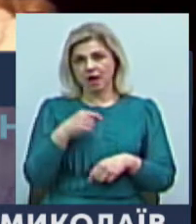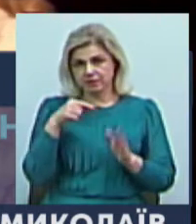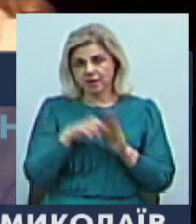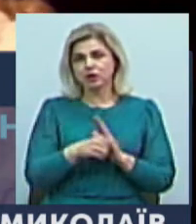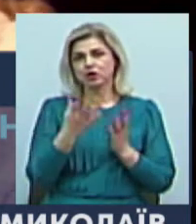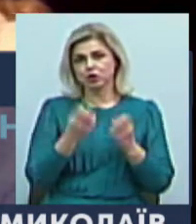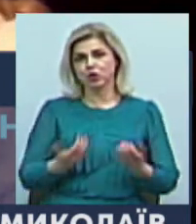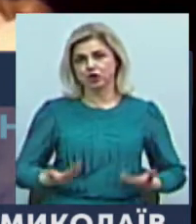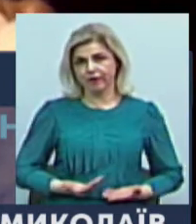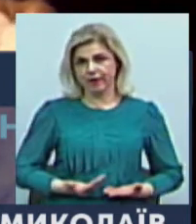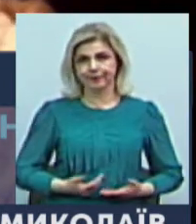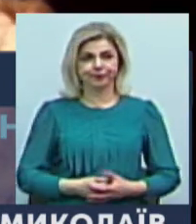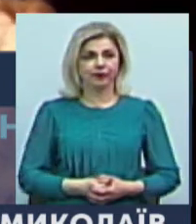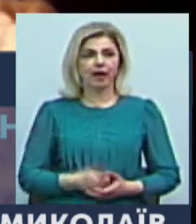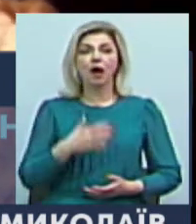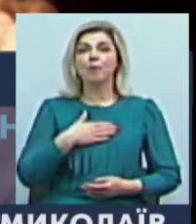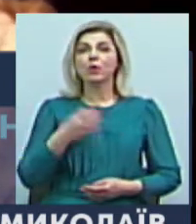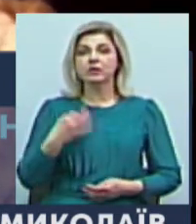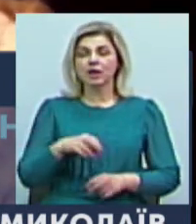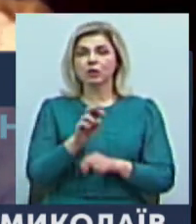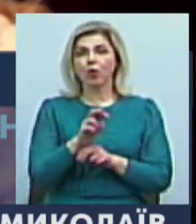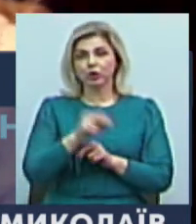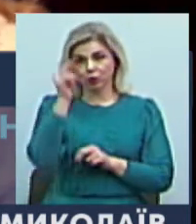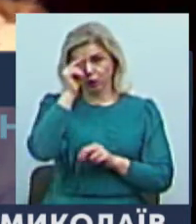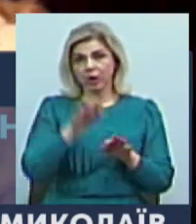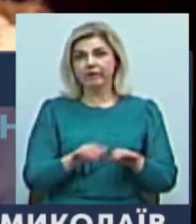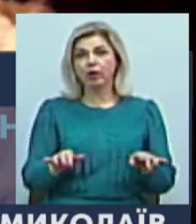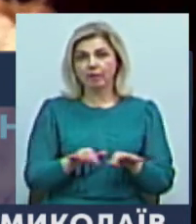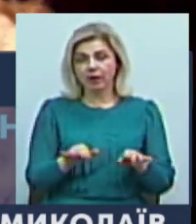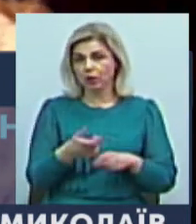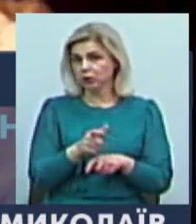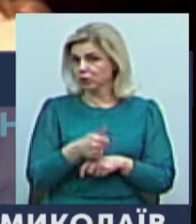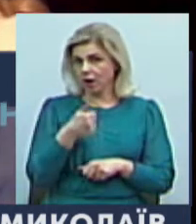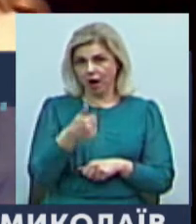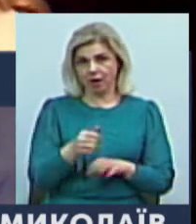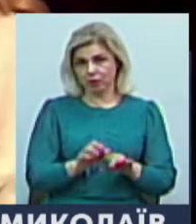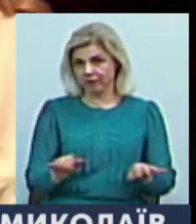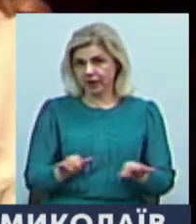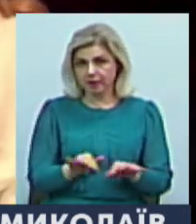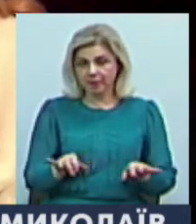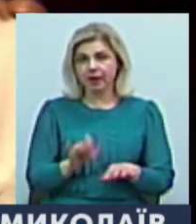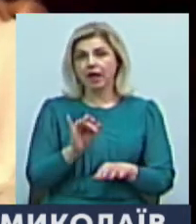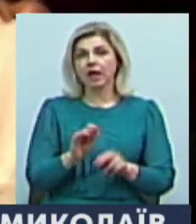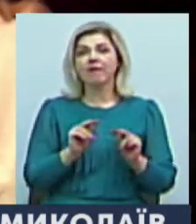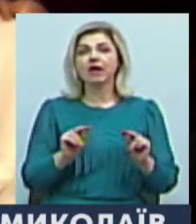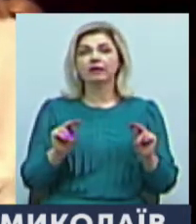ходить на уроки фортепіано. Він дуже добре грає на піаніно. І